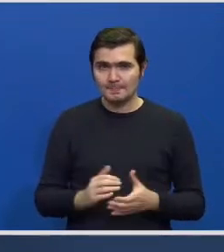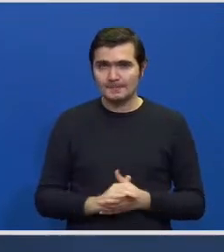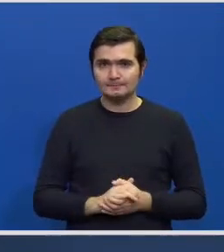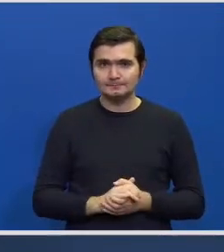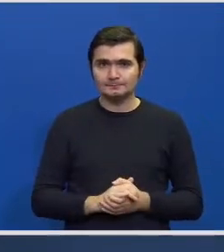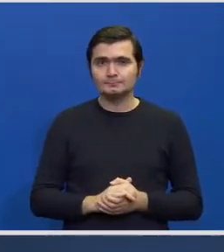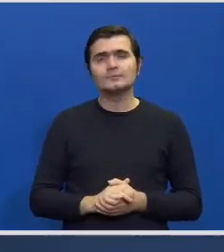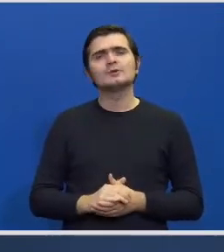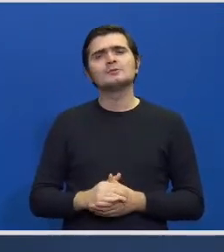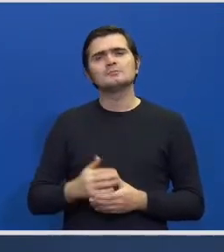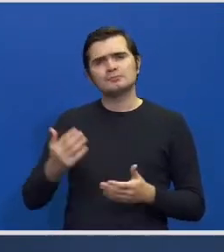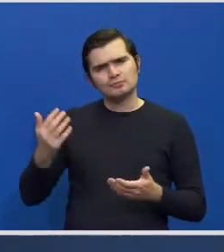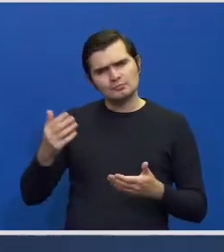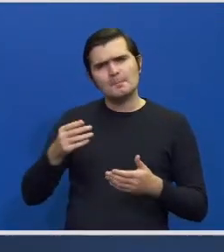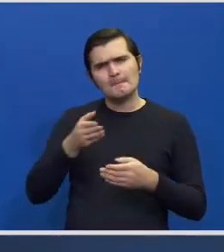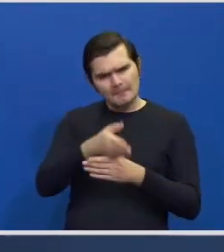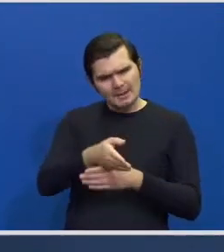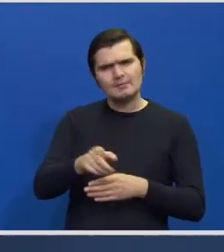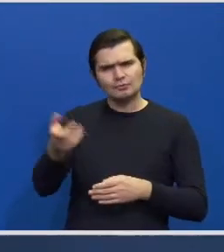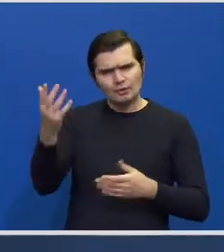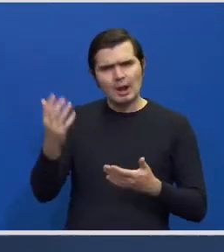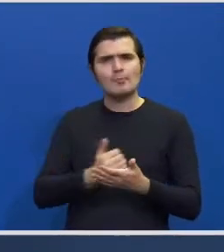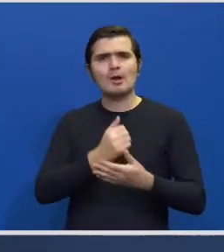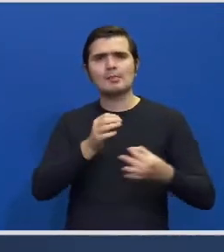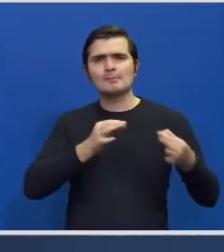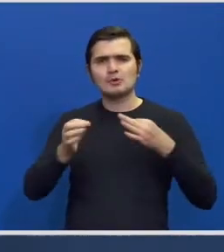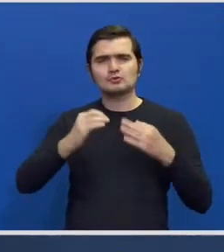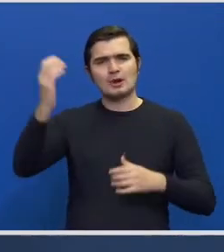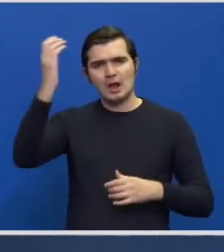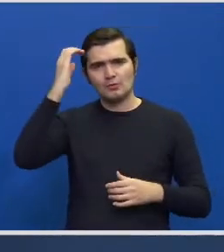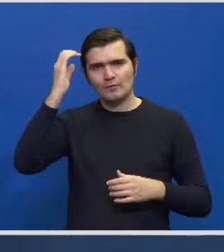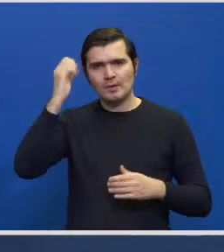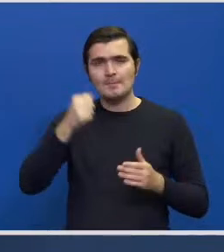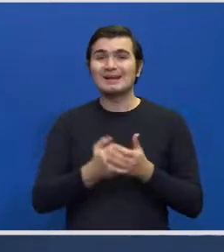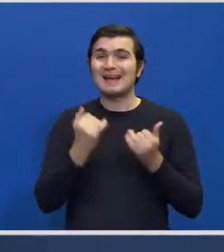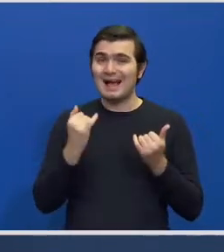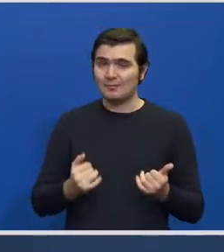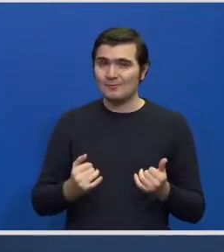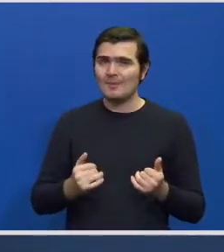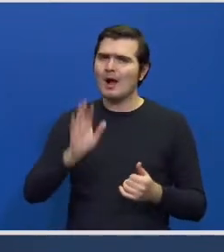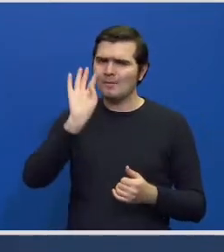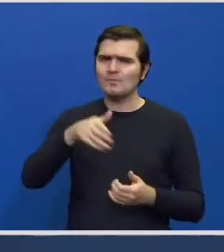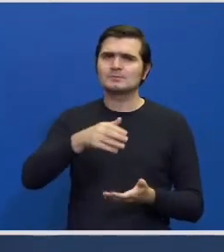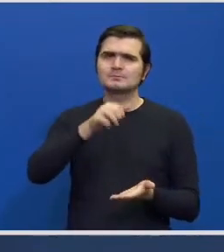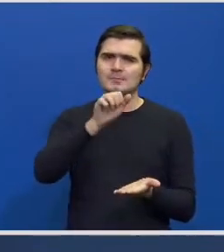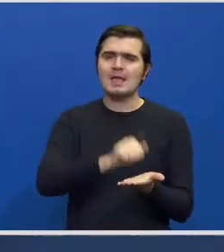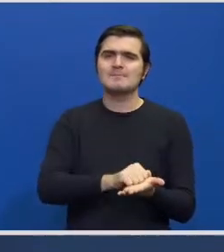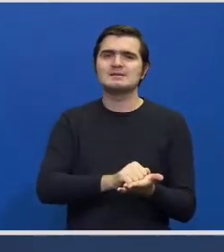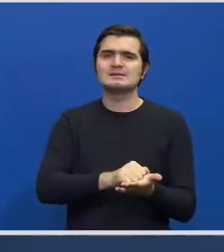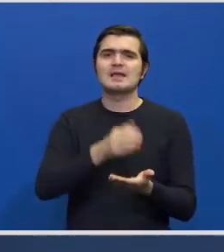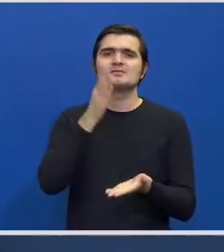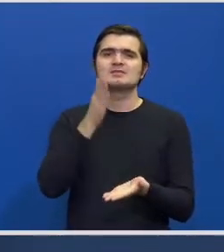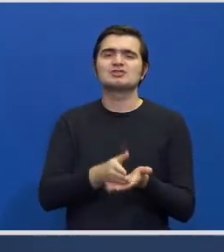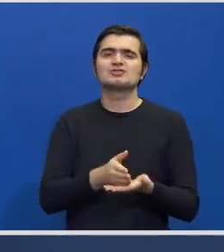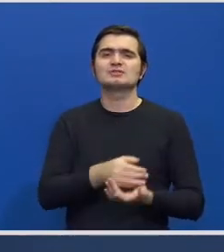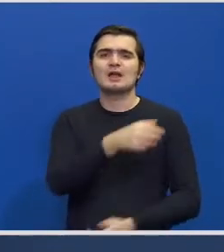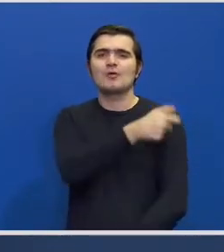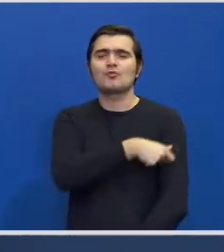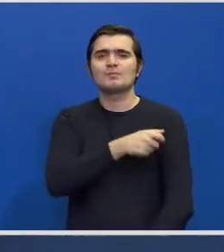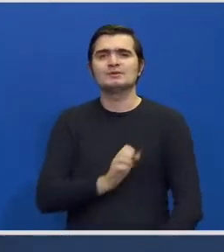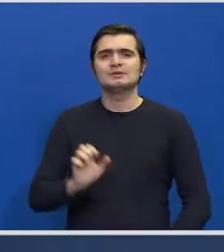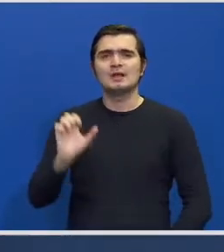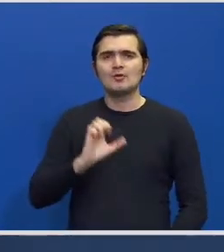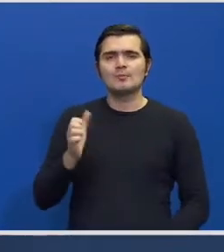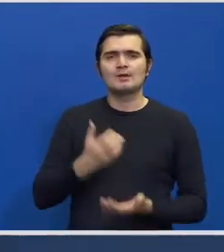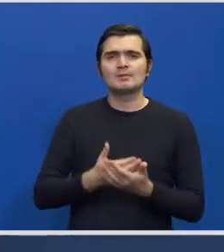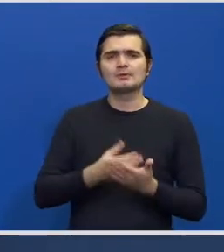până în acest moment, prin măsurile care au fost adoptate de către guvern, au fost emise decizii ale